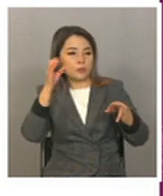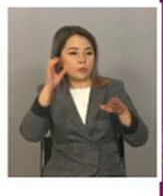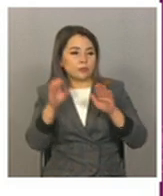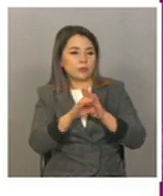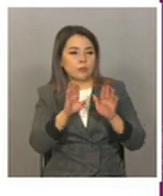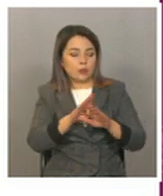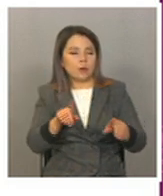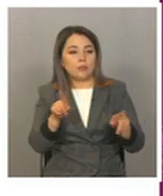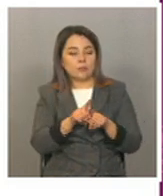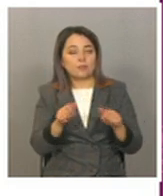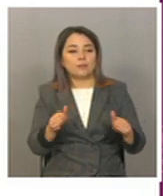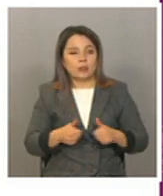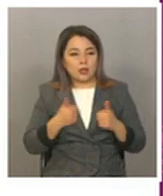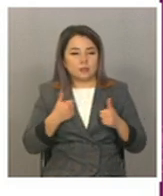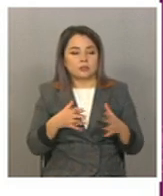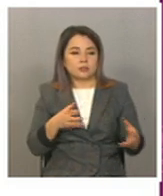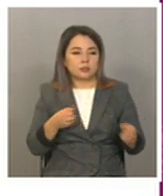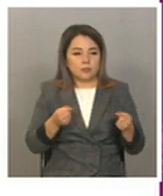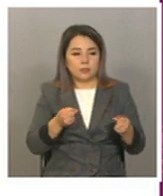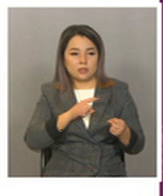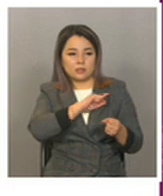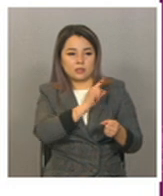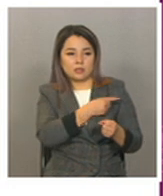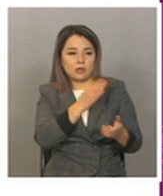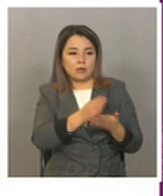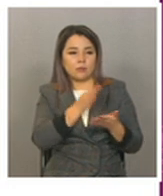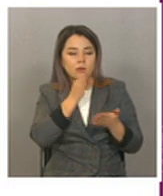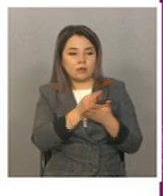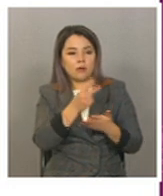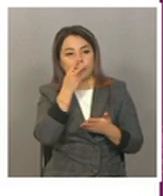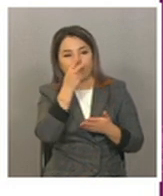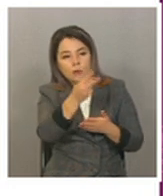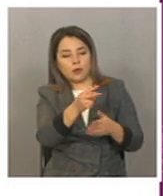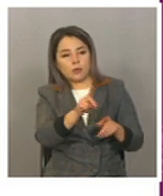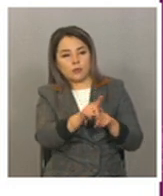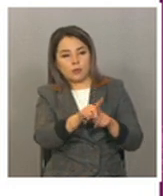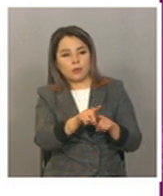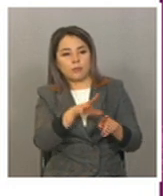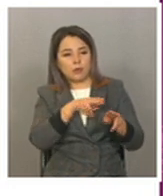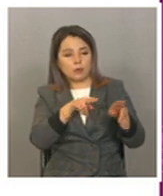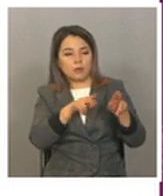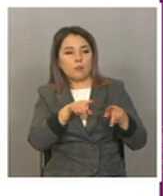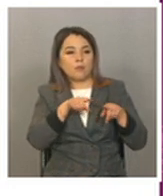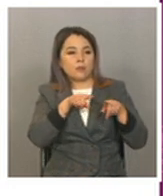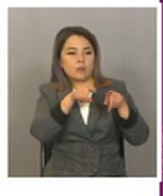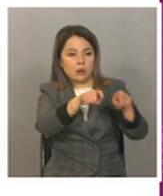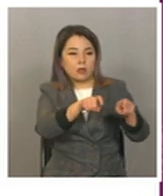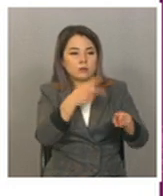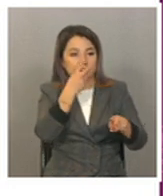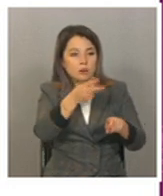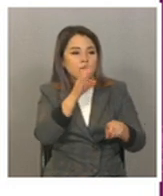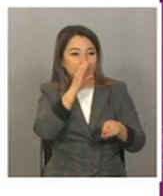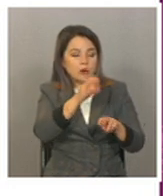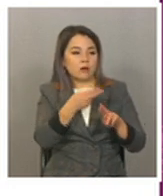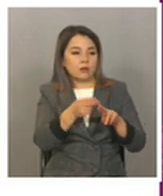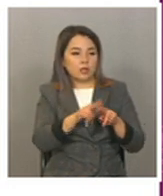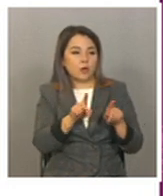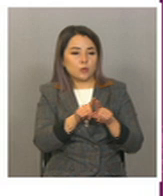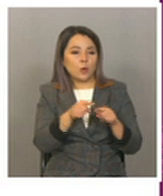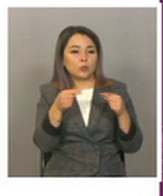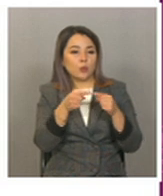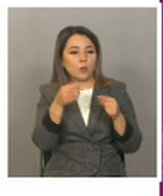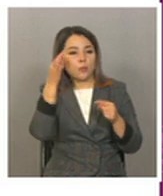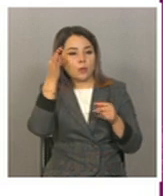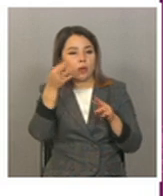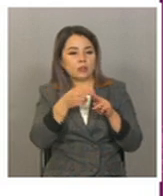же он попытался собраться с силами. И, глядя в дергающуюся прорезь прицела, как скачет, точно бы плывет